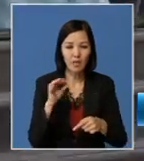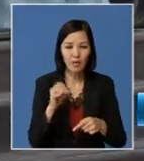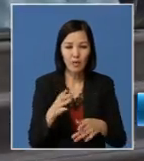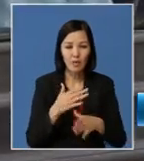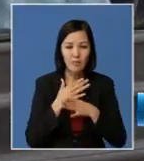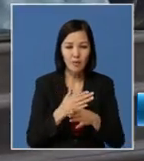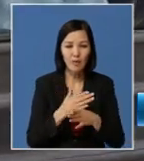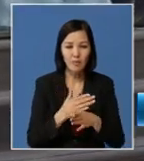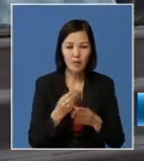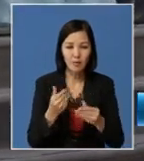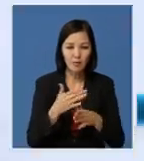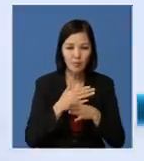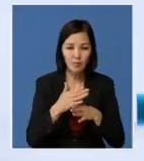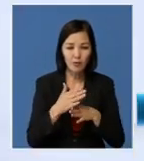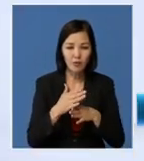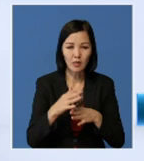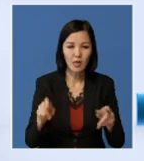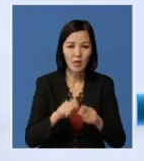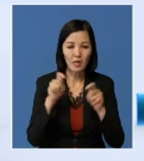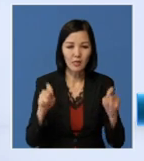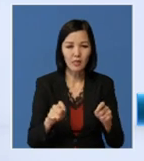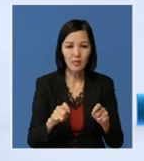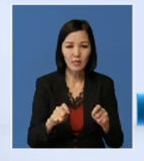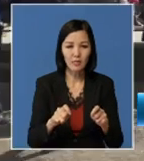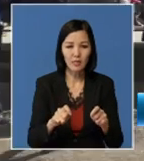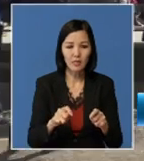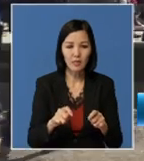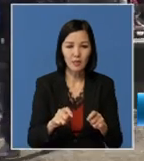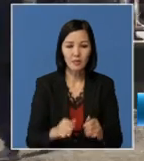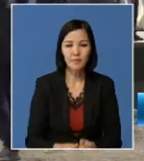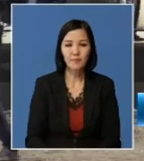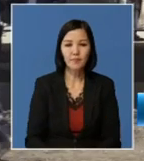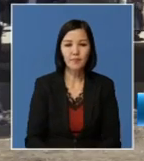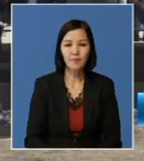его спонсорской помощи мечеть распахнула свои двери в намеченный срок.